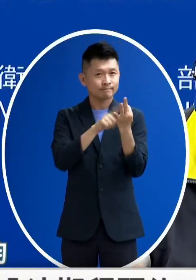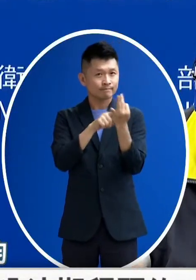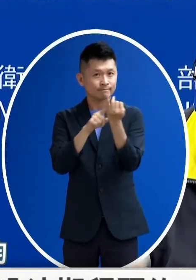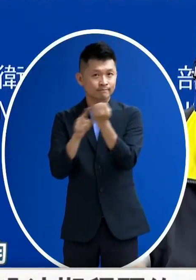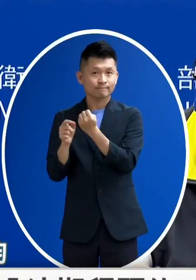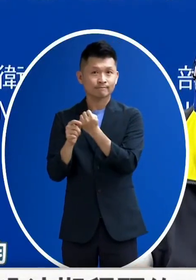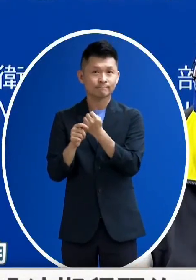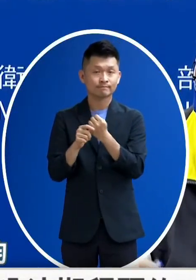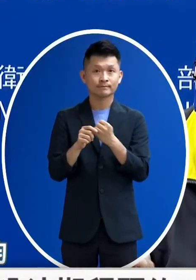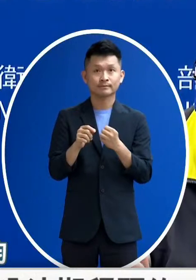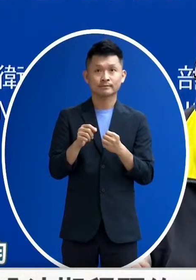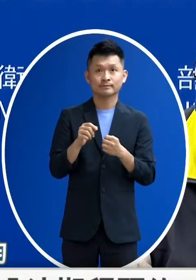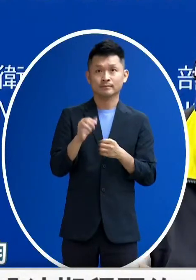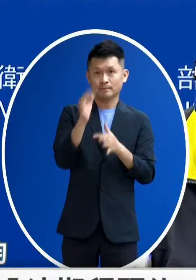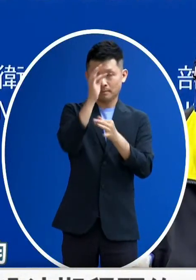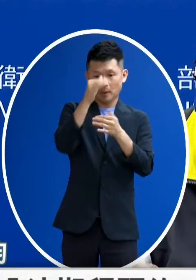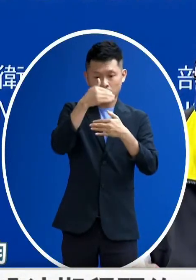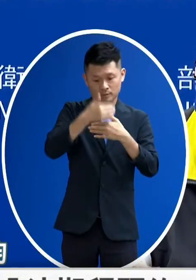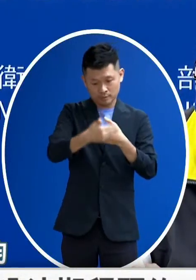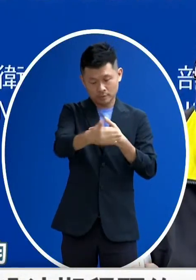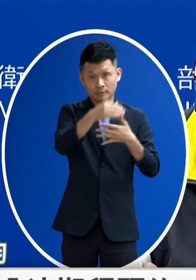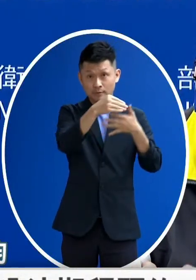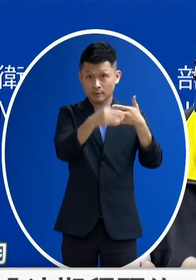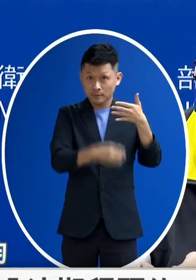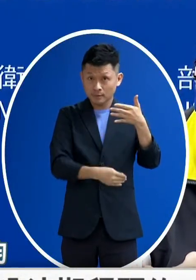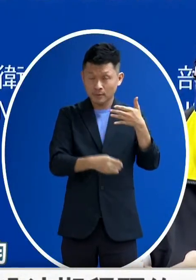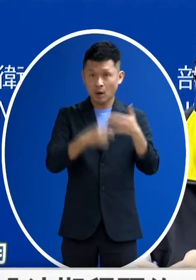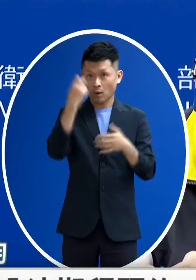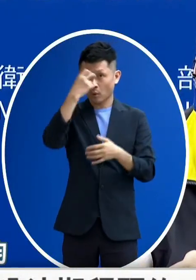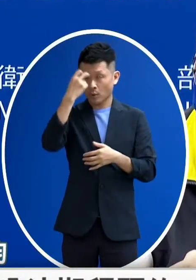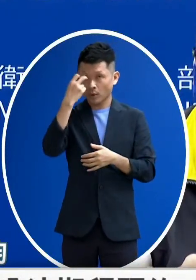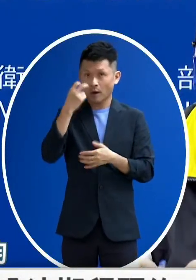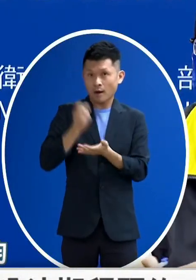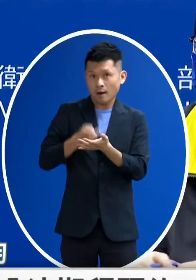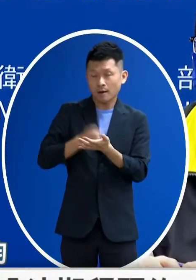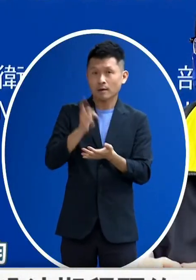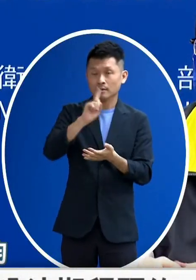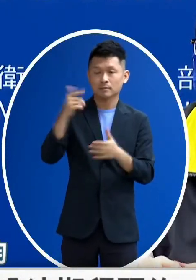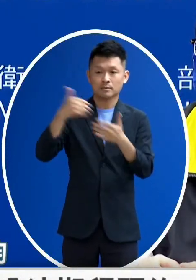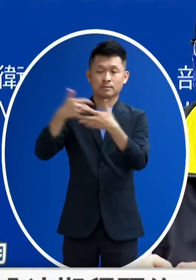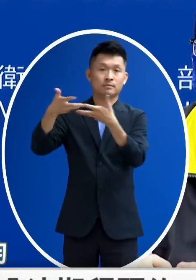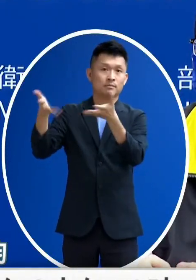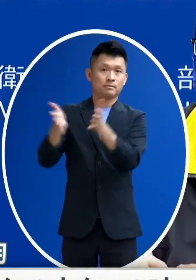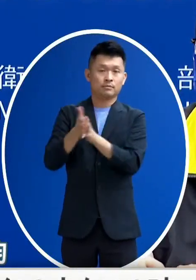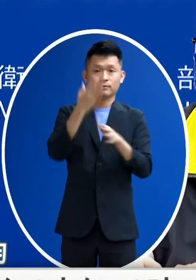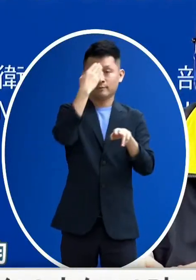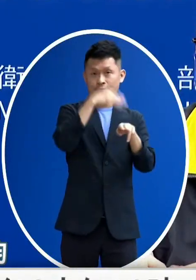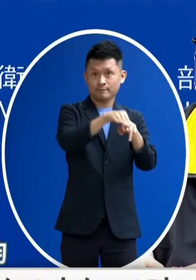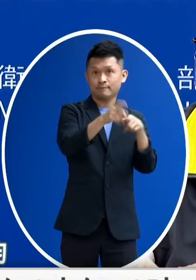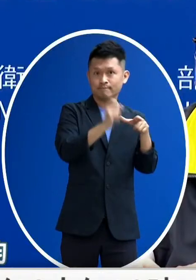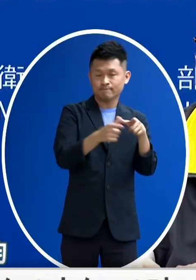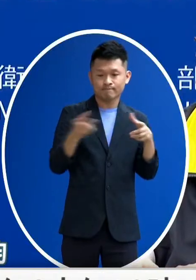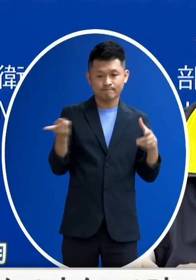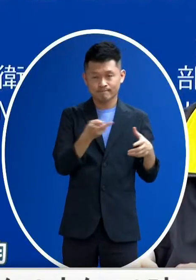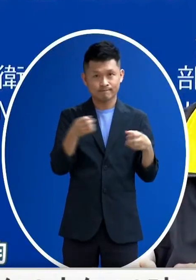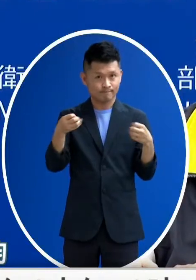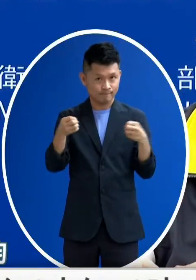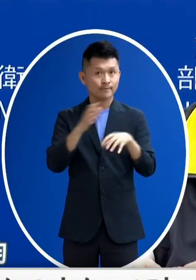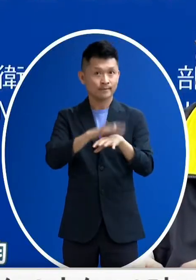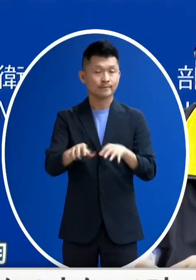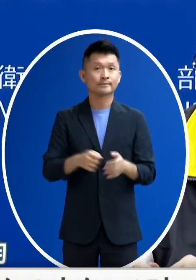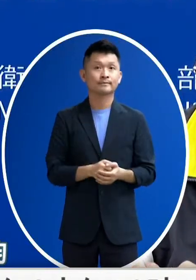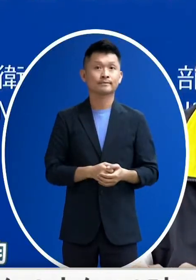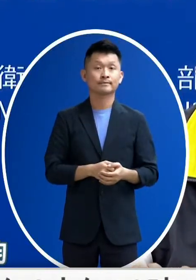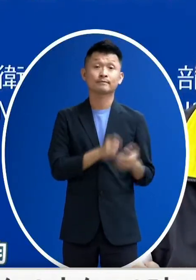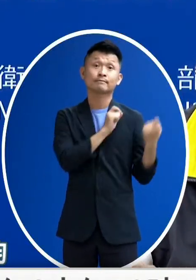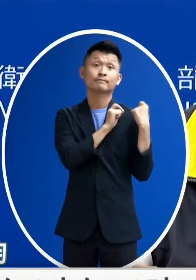些SOP 配套还有管制措施等等，事实上交通部都还需要再跟高铁这边做讨论，那这几天在这